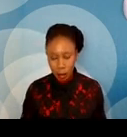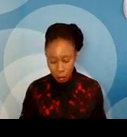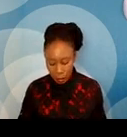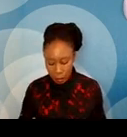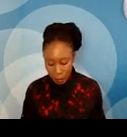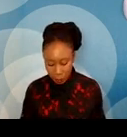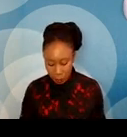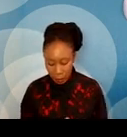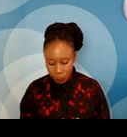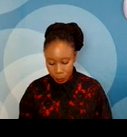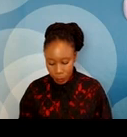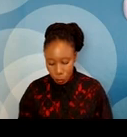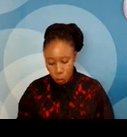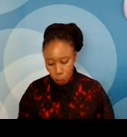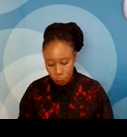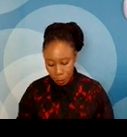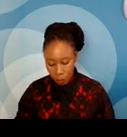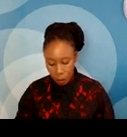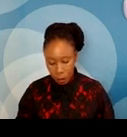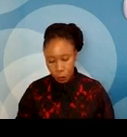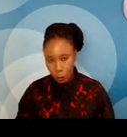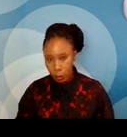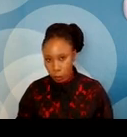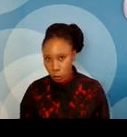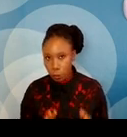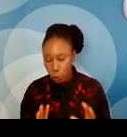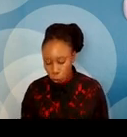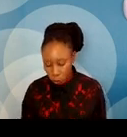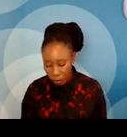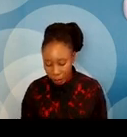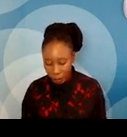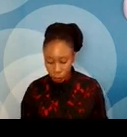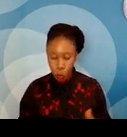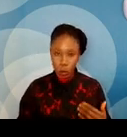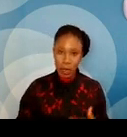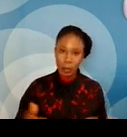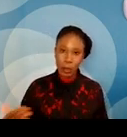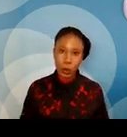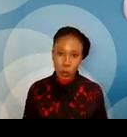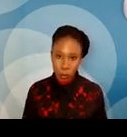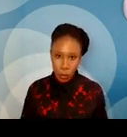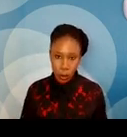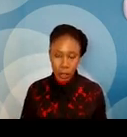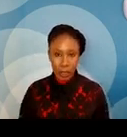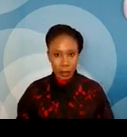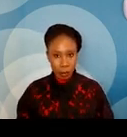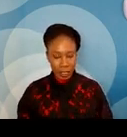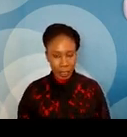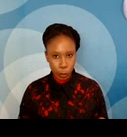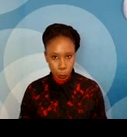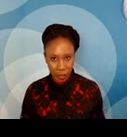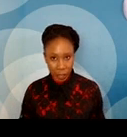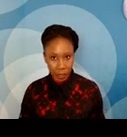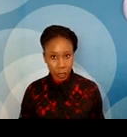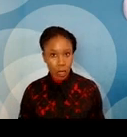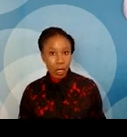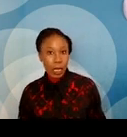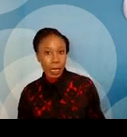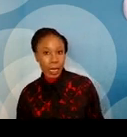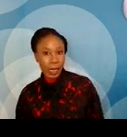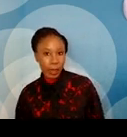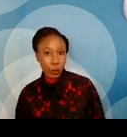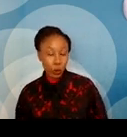åldersblandade teams, alltså grupper, för att just motverka att någon hamnar utanför eller att det blir en